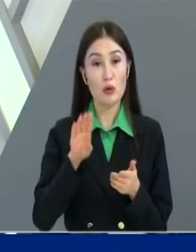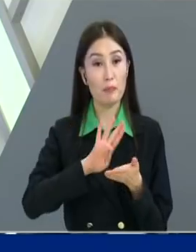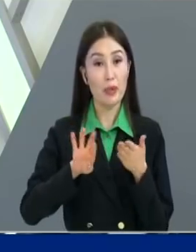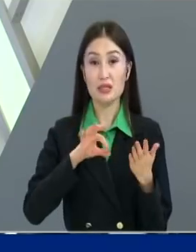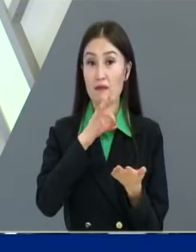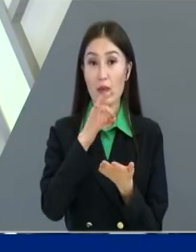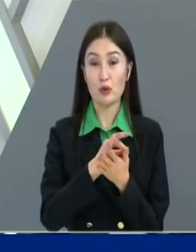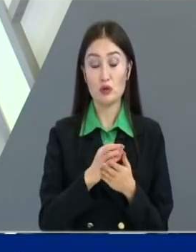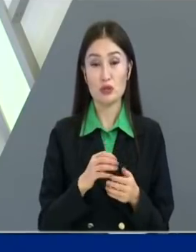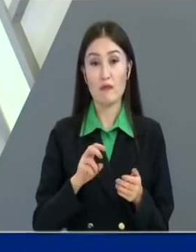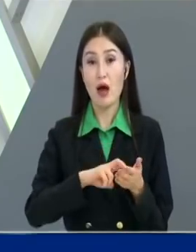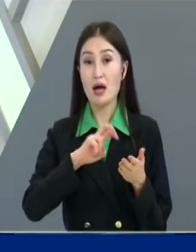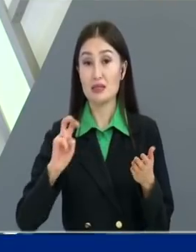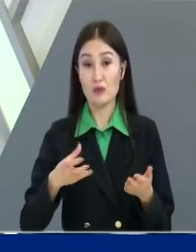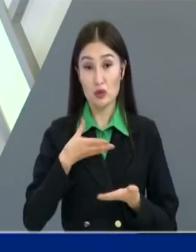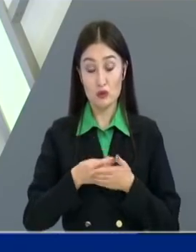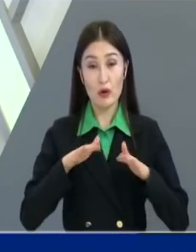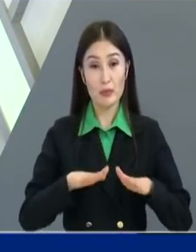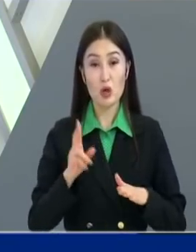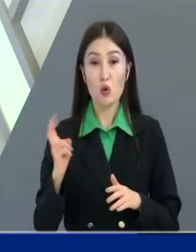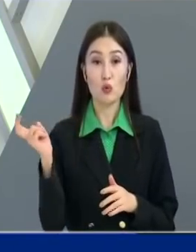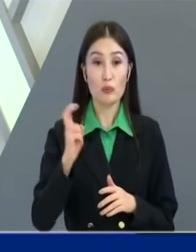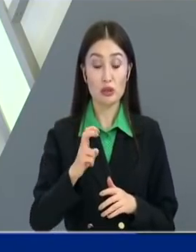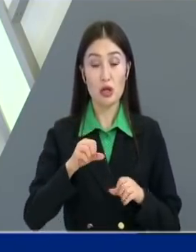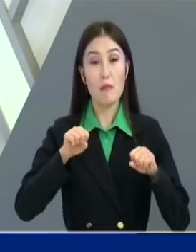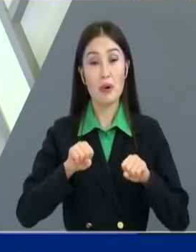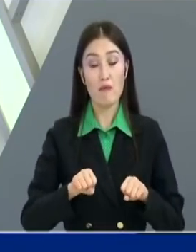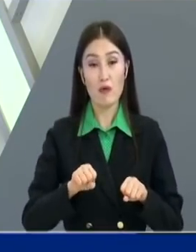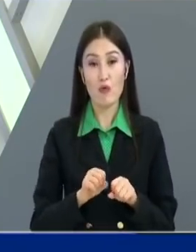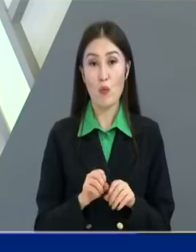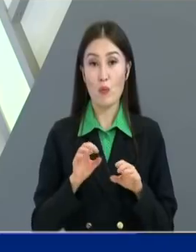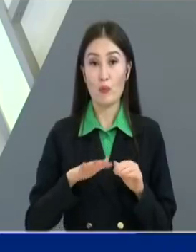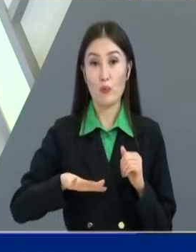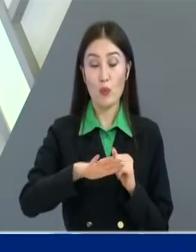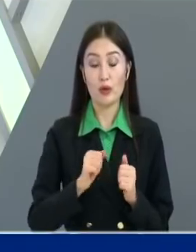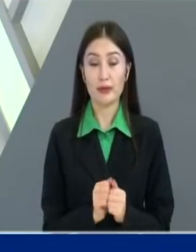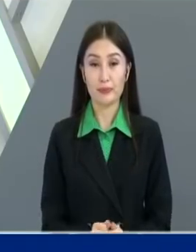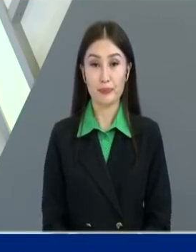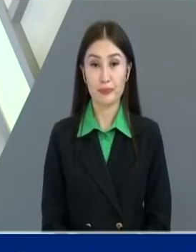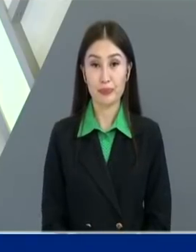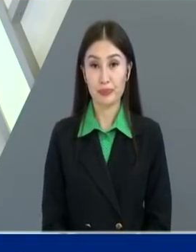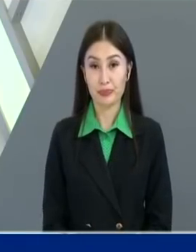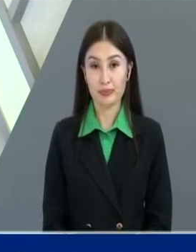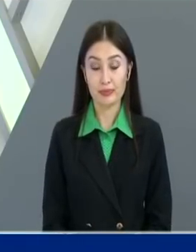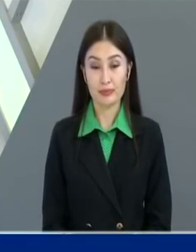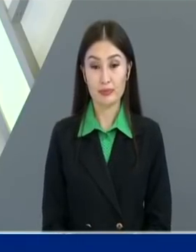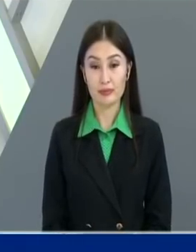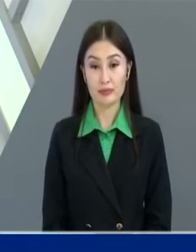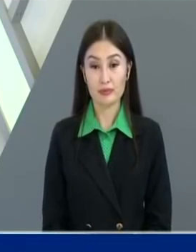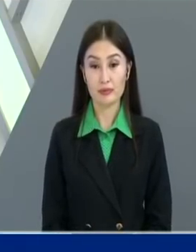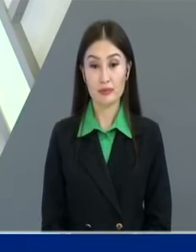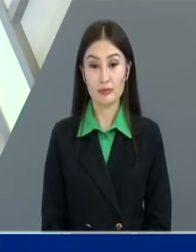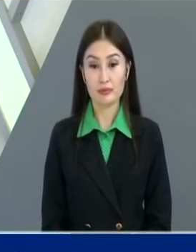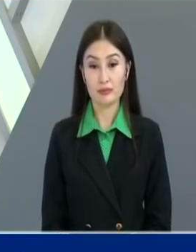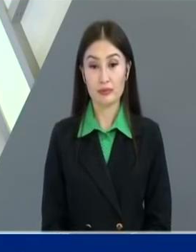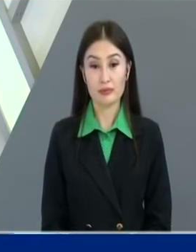вопросов освободит свой пост, но кто бы ни пришел, все должно решаться в правовом поле. Мен был телеканал,